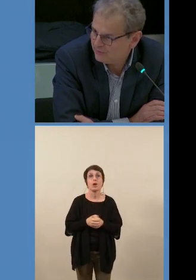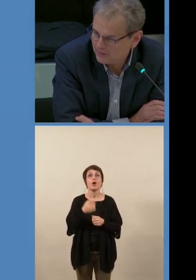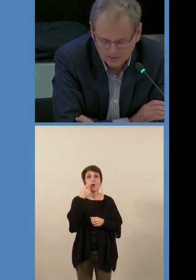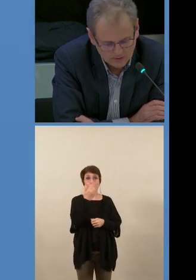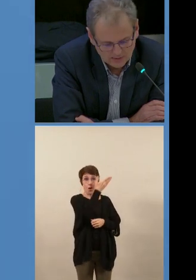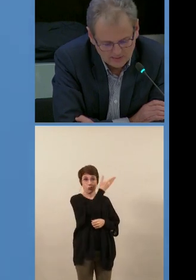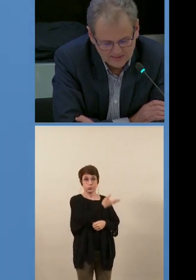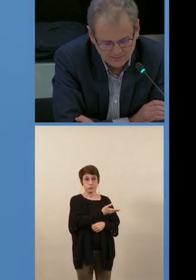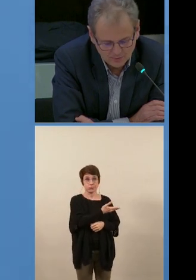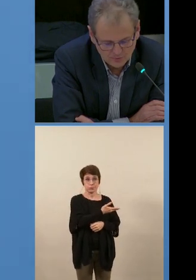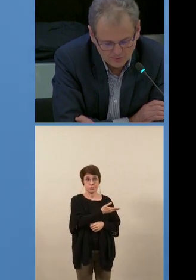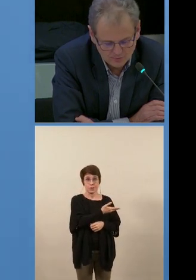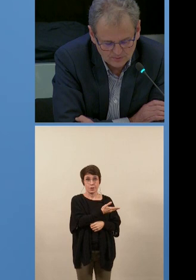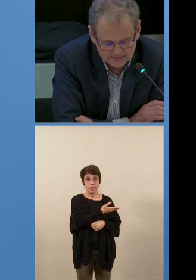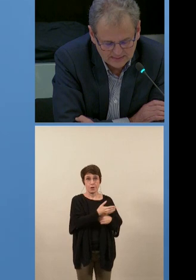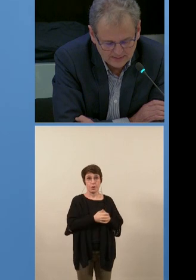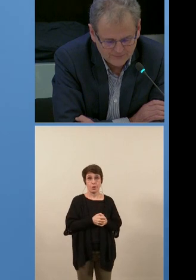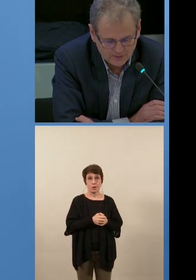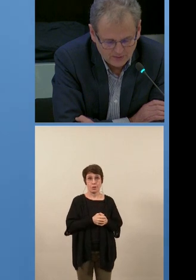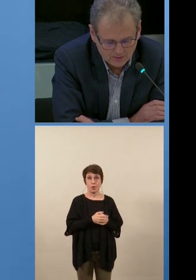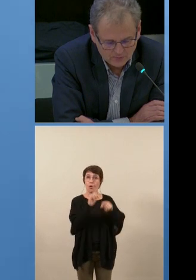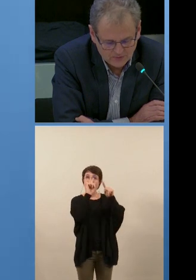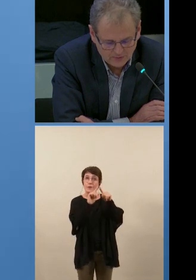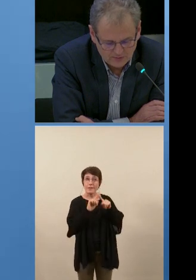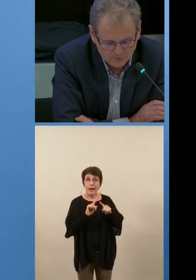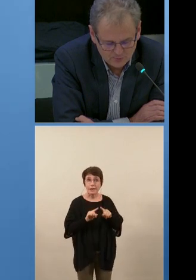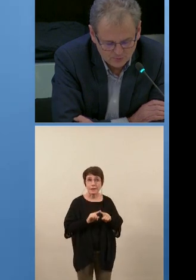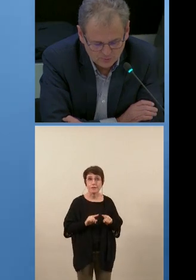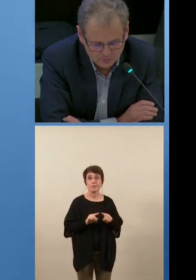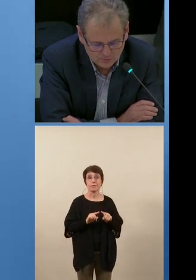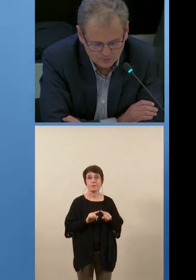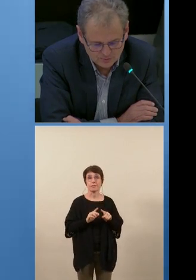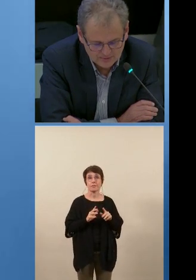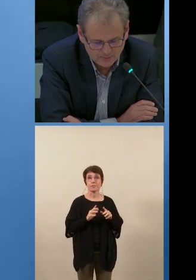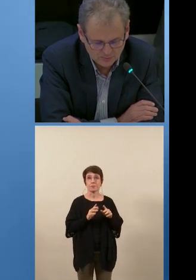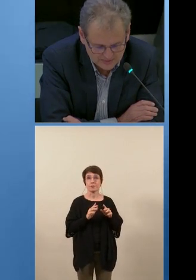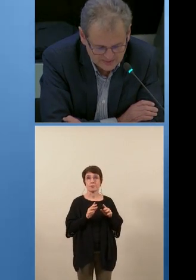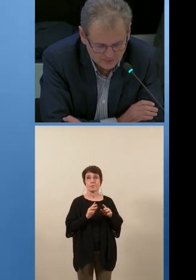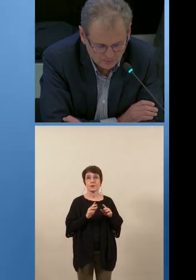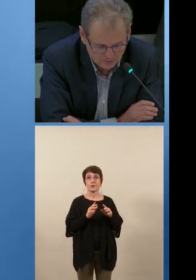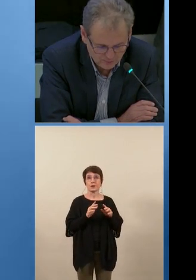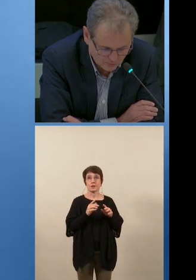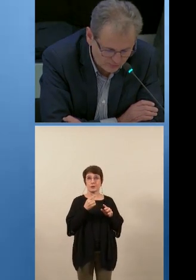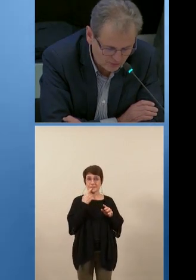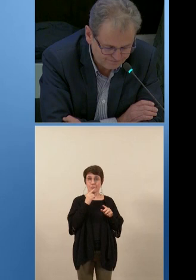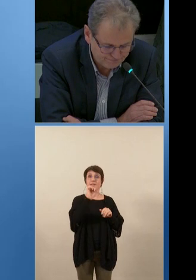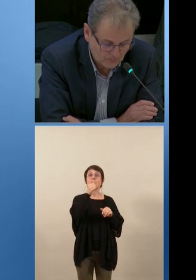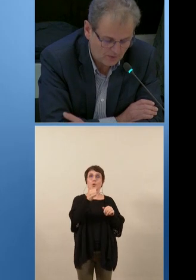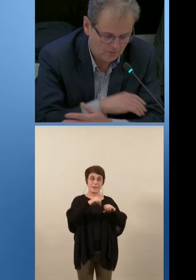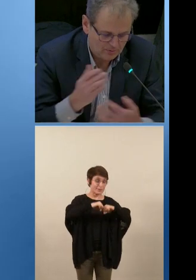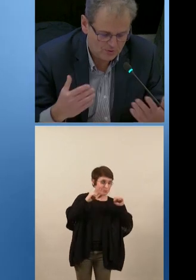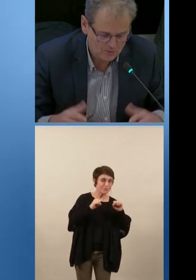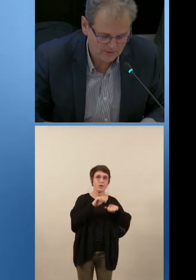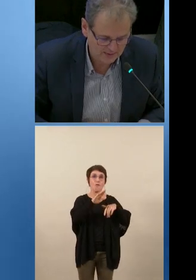donne les éléments de de détail concernant l'évolution de d'abord de la section de de fonctionnement